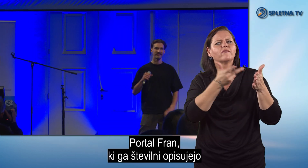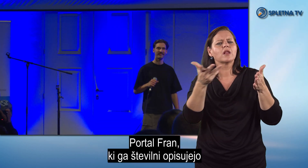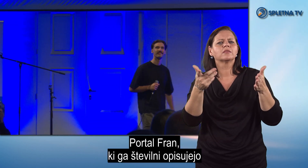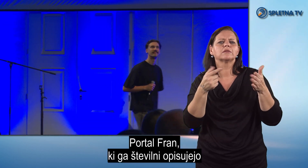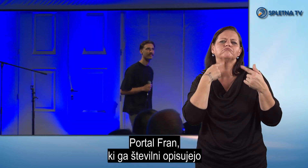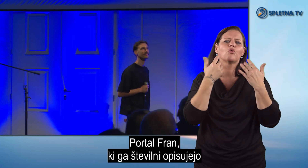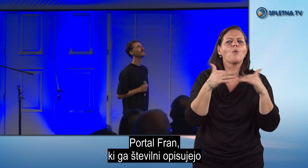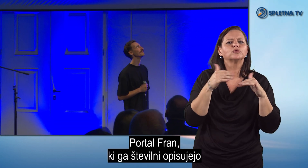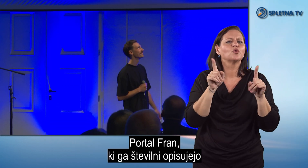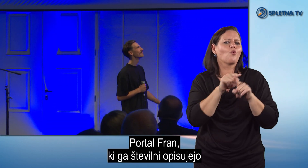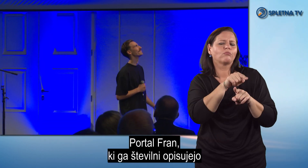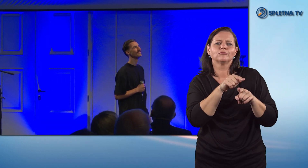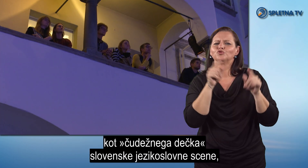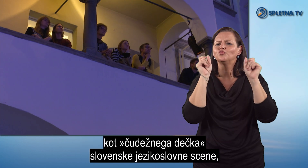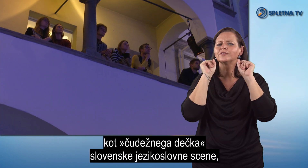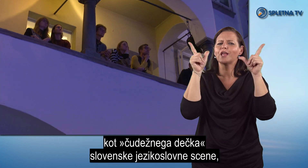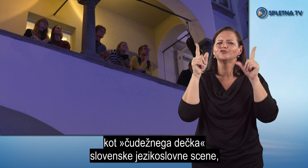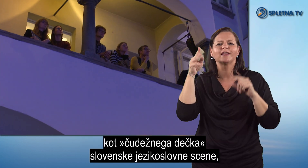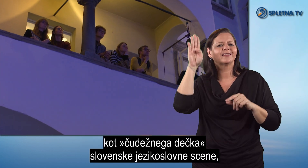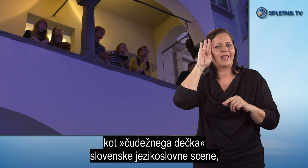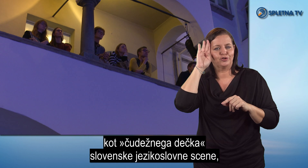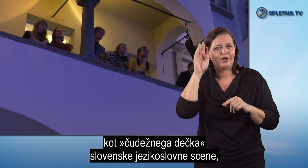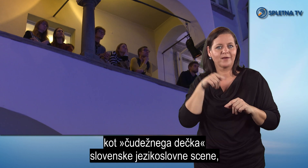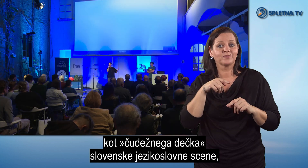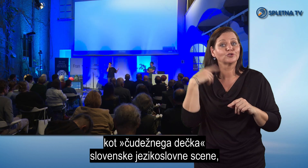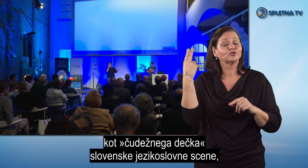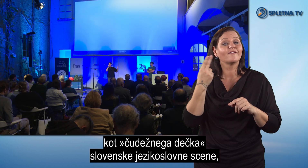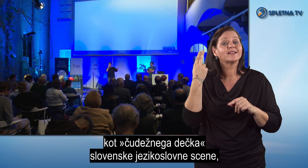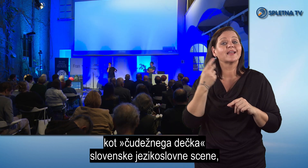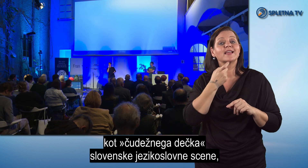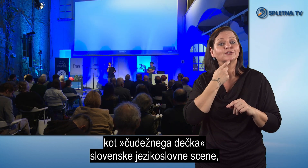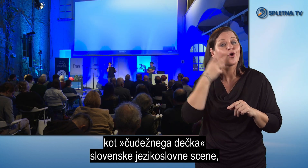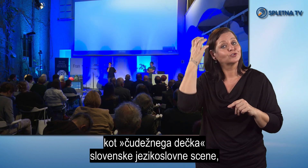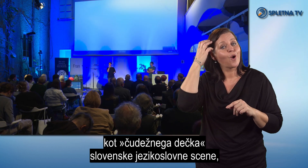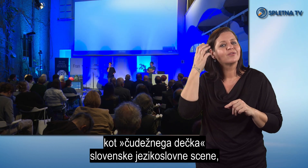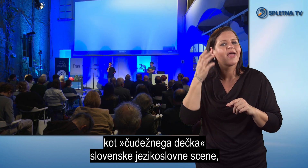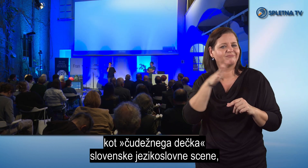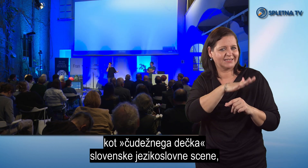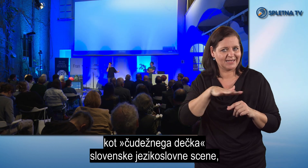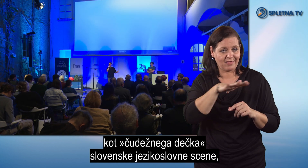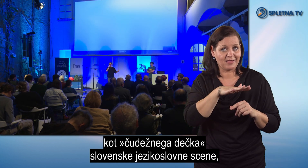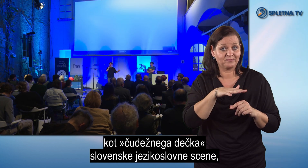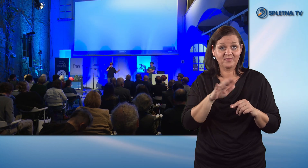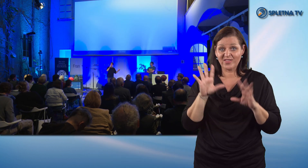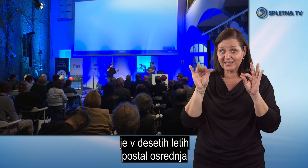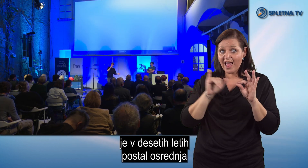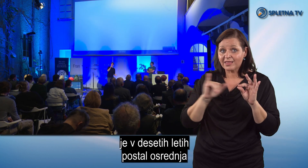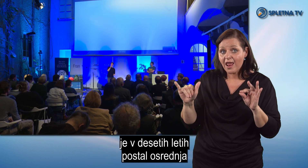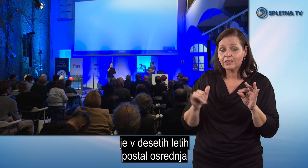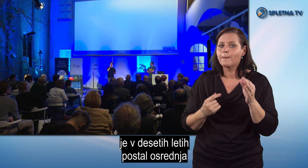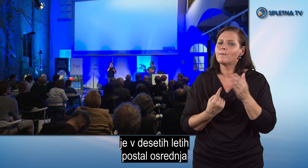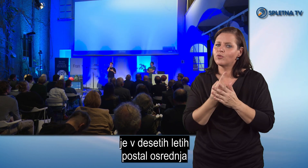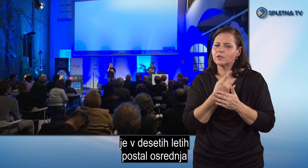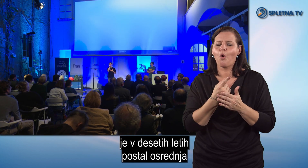Portal Fran, ki ga številni opisujejo kot čudežnega dečka slovenske jezikoslovne scene, je